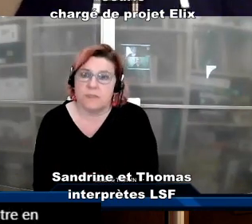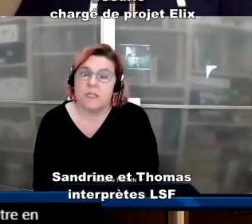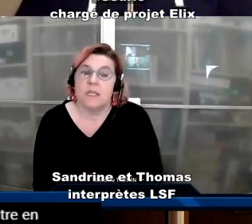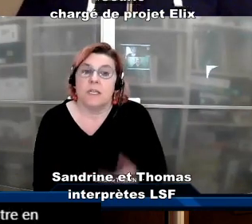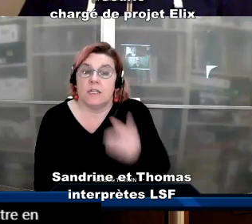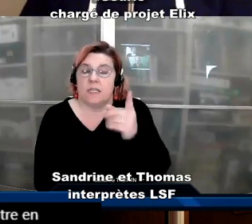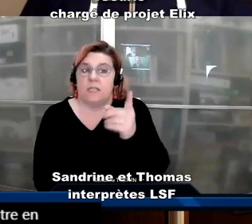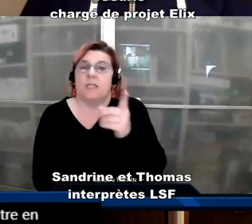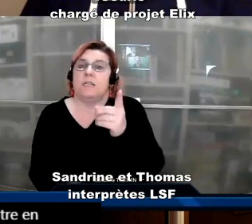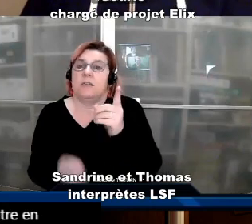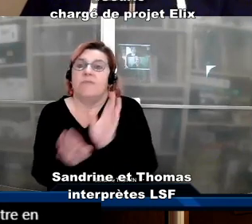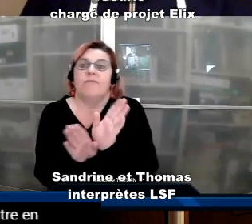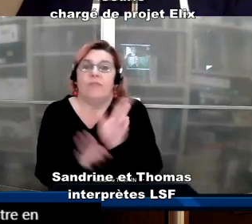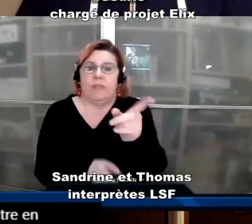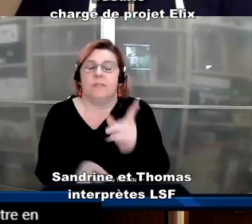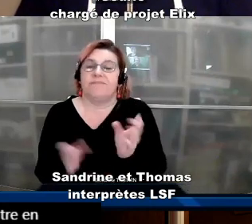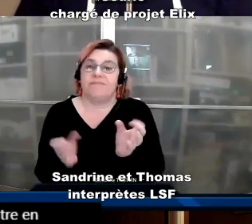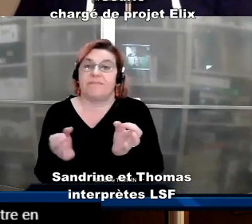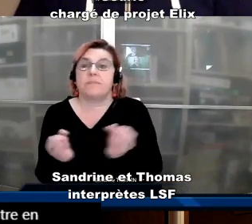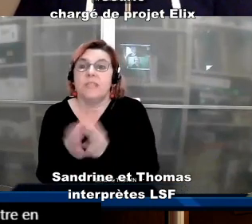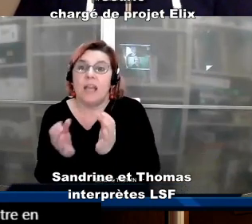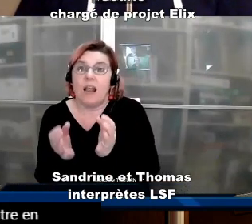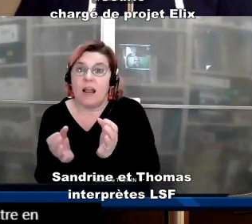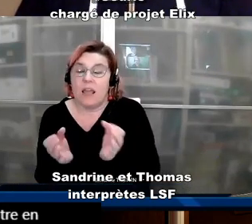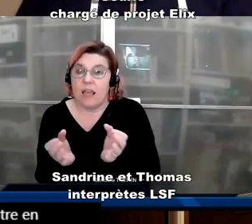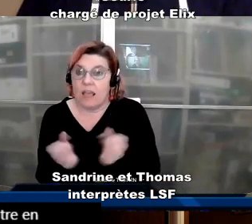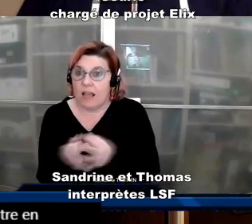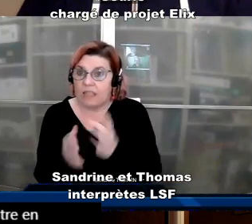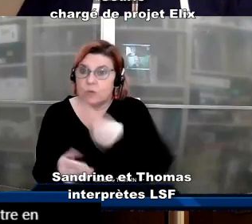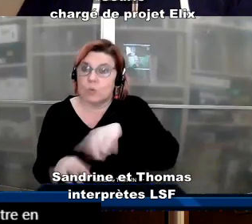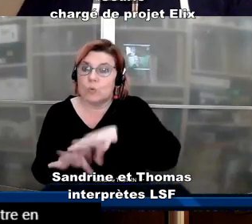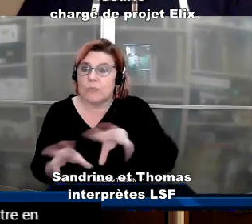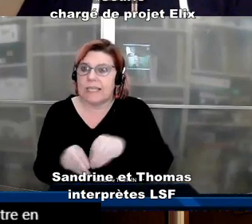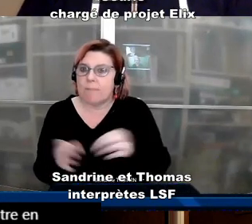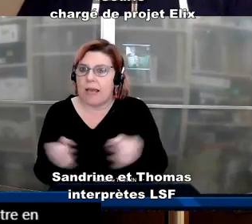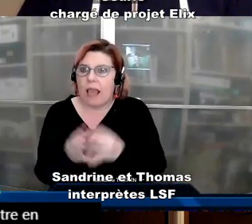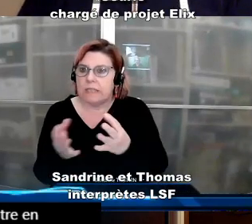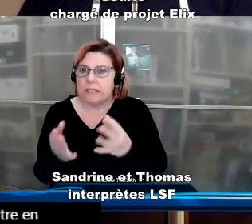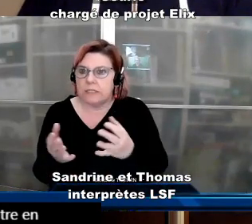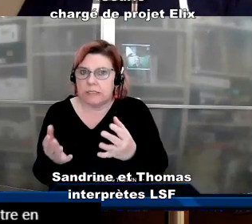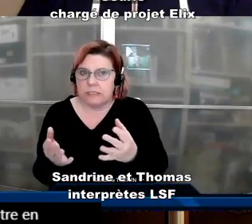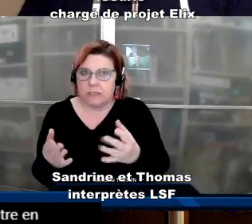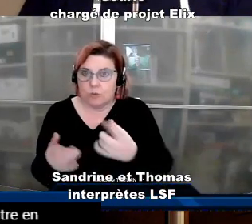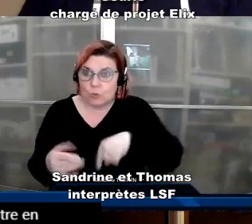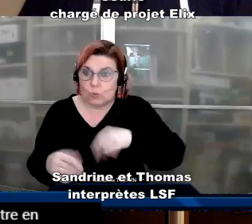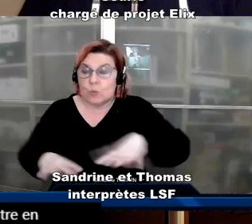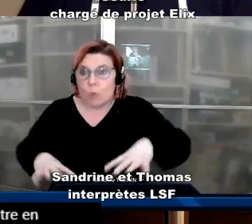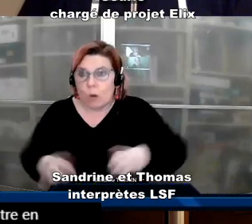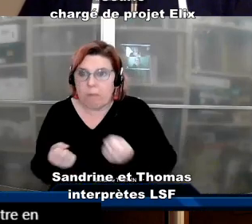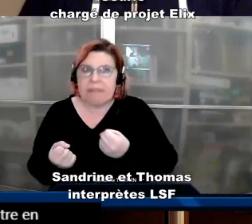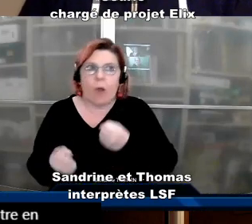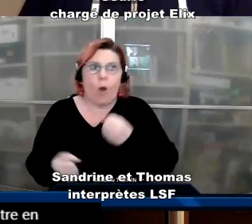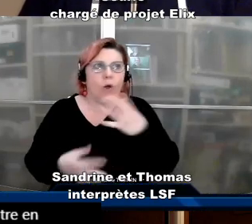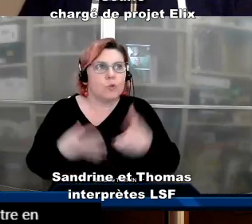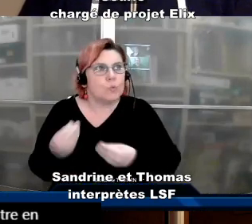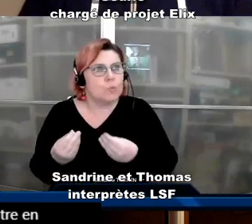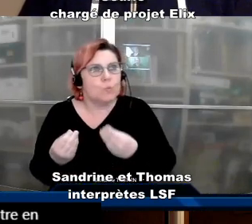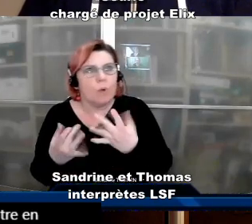n'a pas du tout. En tout cas, Elix, nous, l'équipe d'Elix, on n'a pas du tout les compétences ni l'envie de créer des